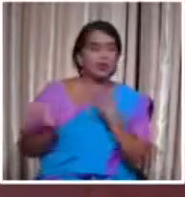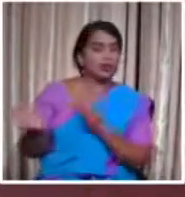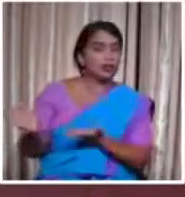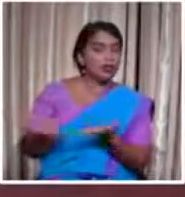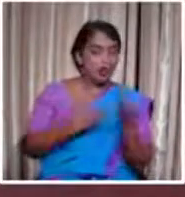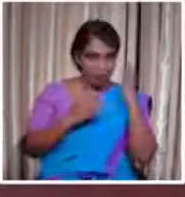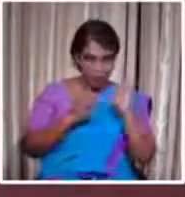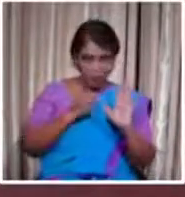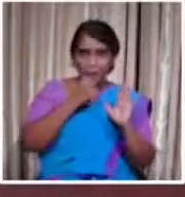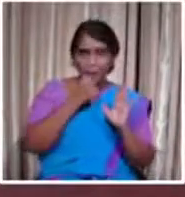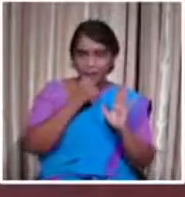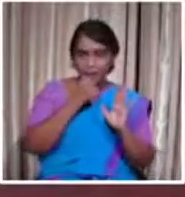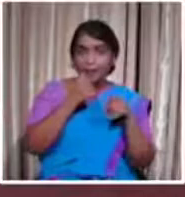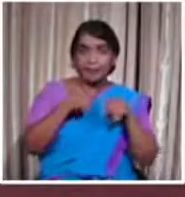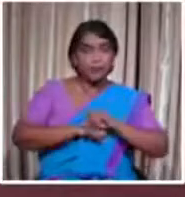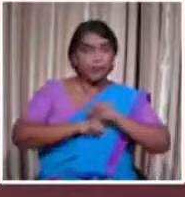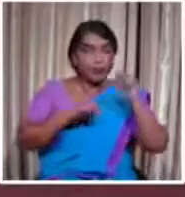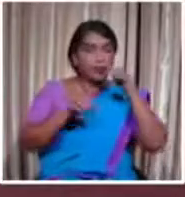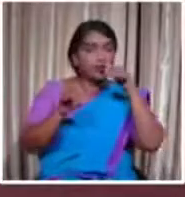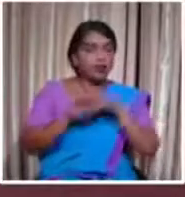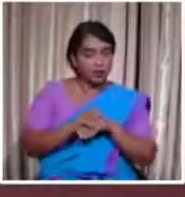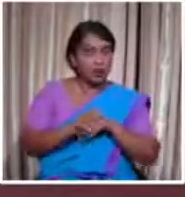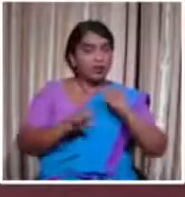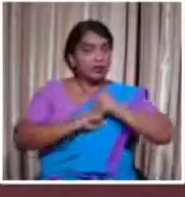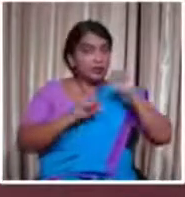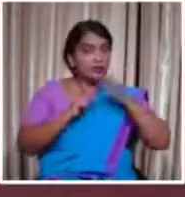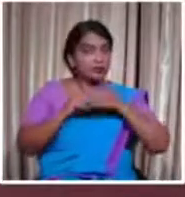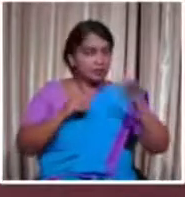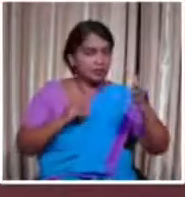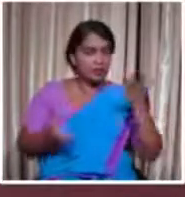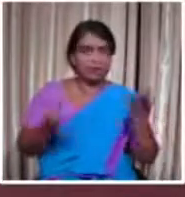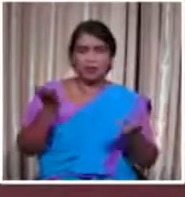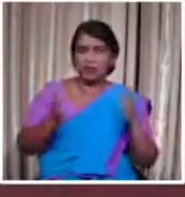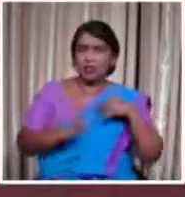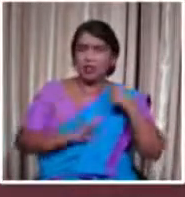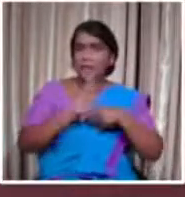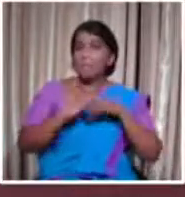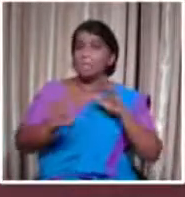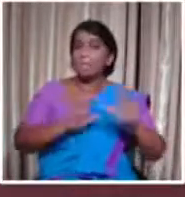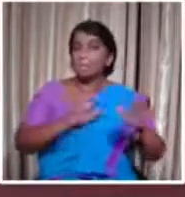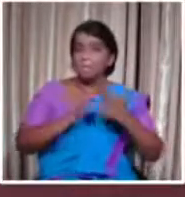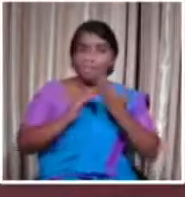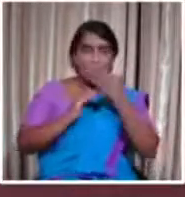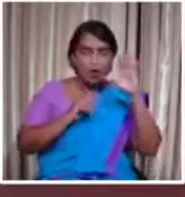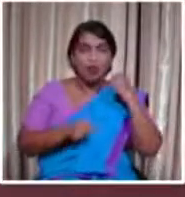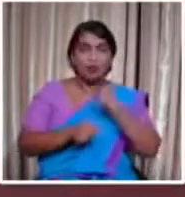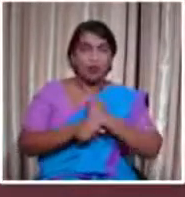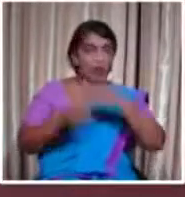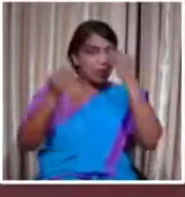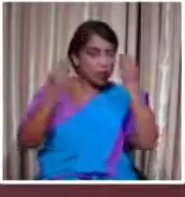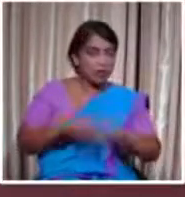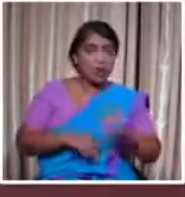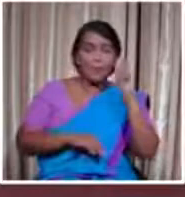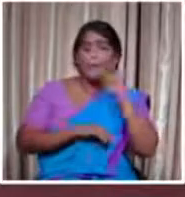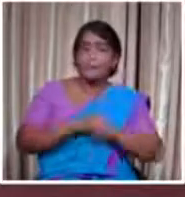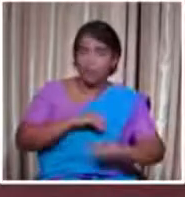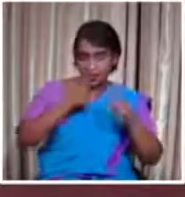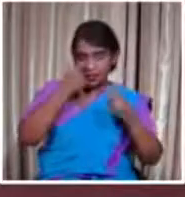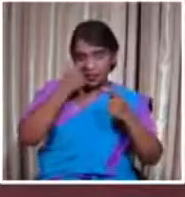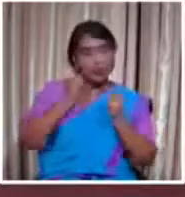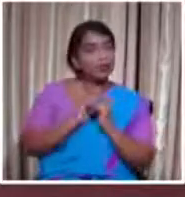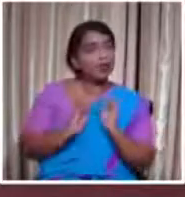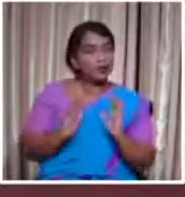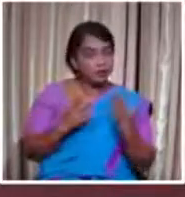යුතුව තියෙනවා මෙම අරගල භූමිය හා අරගලයට රට අස්ථාවර කරන රටේ පාලක නිර්පහර ආණ්ඩු පෙරලීමේ කුමන්තන දියත්